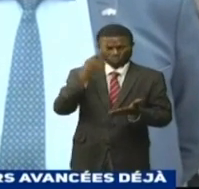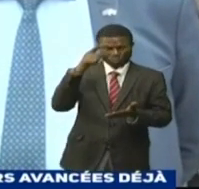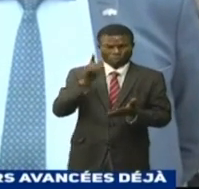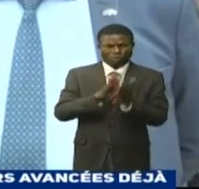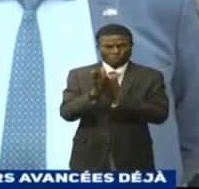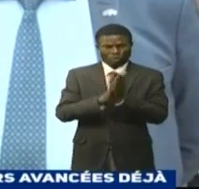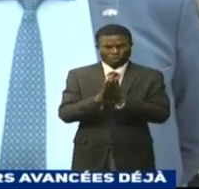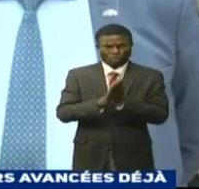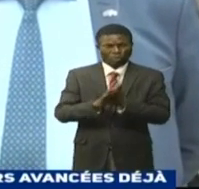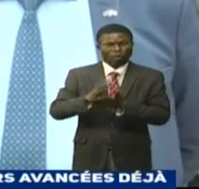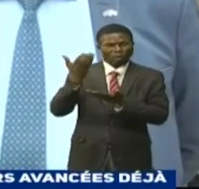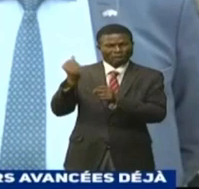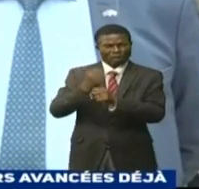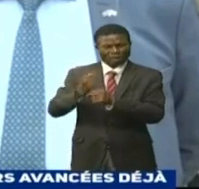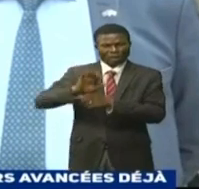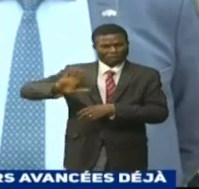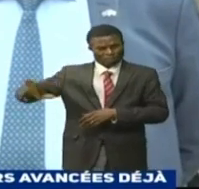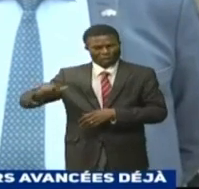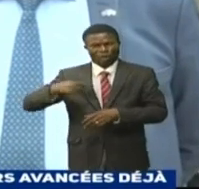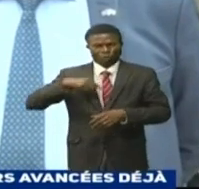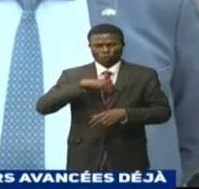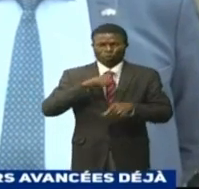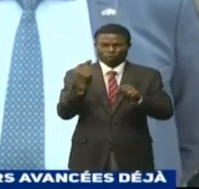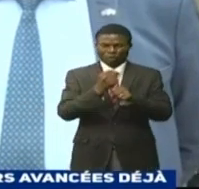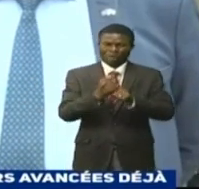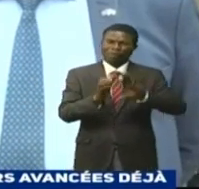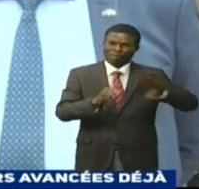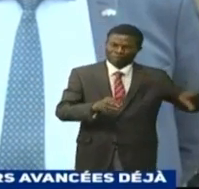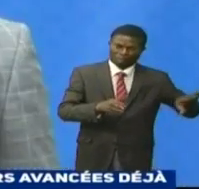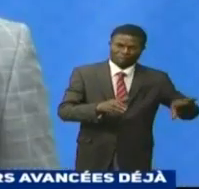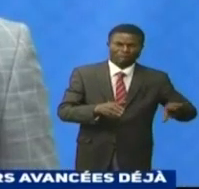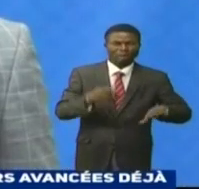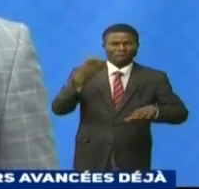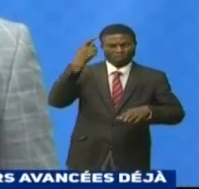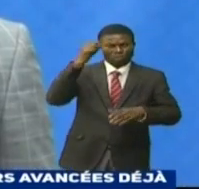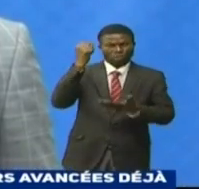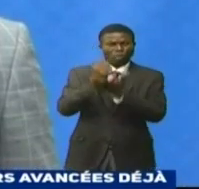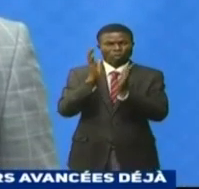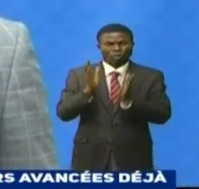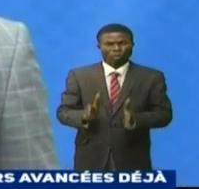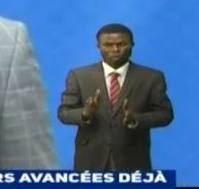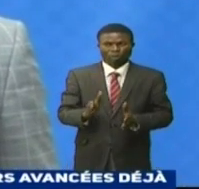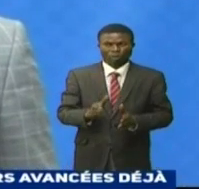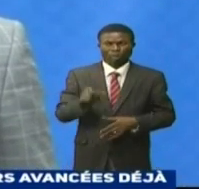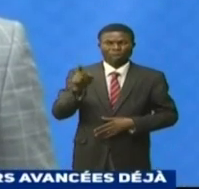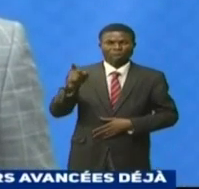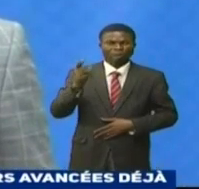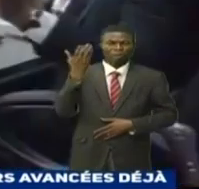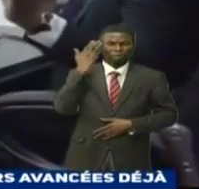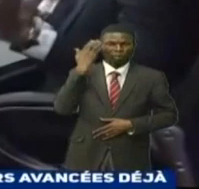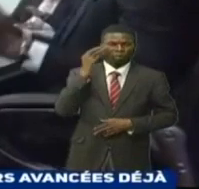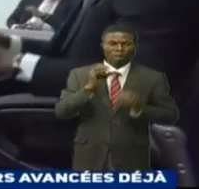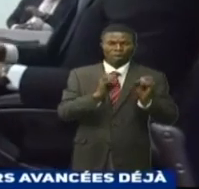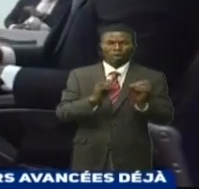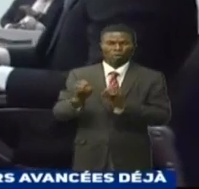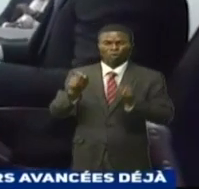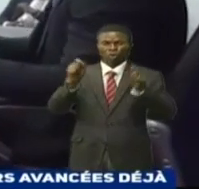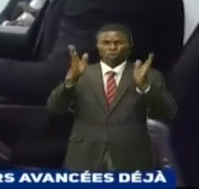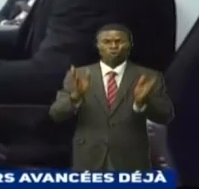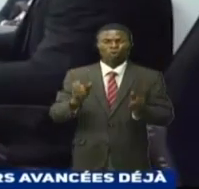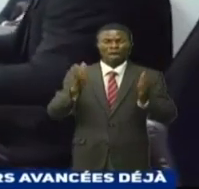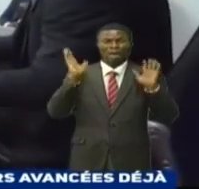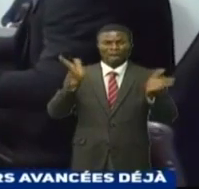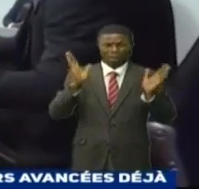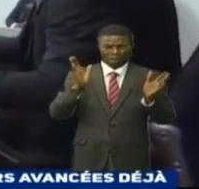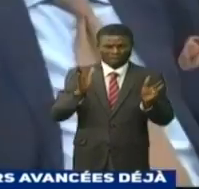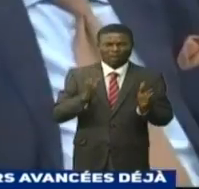concerne ils font leur part et nous nous faisons la nôtre associé à cette rencontre aux côtés de diplomates qui visiter l'organisation journaliste en dont j'ai